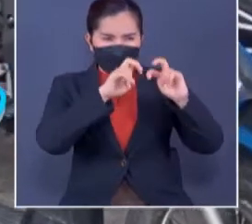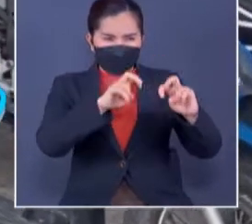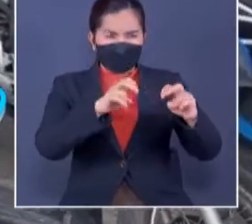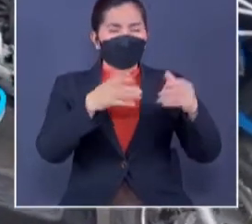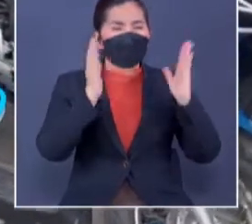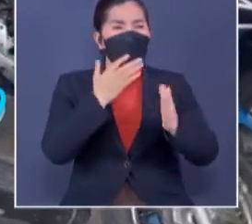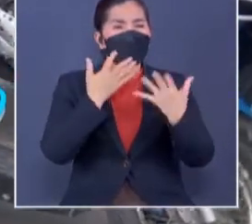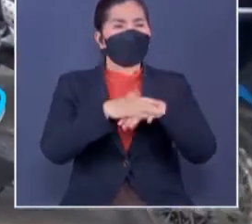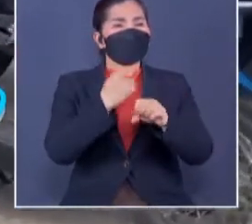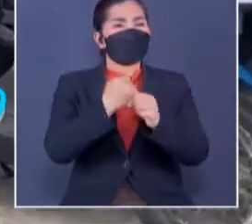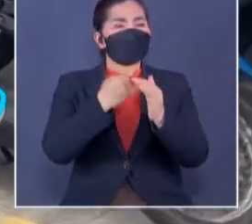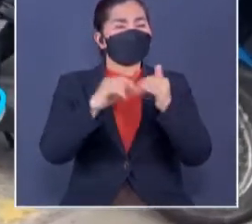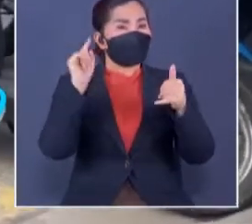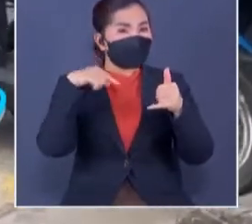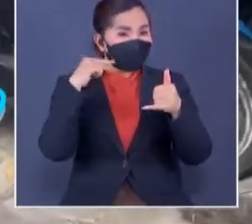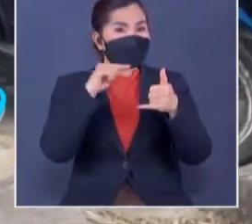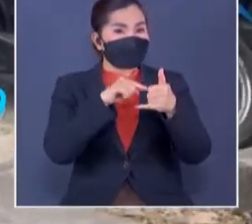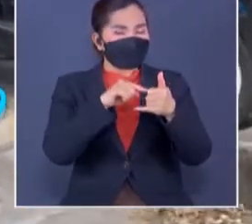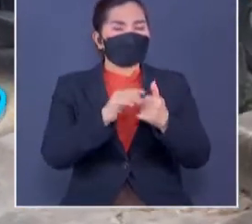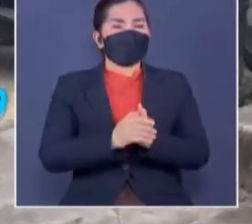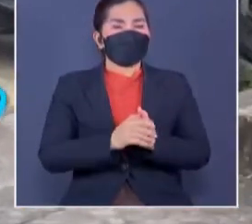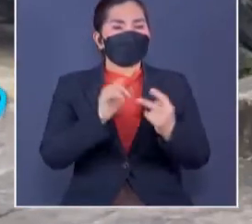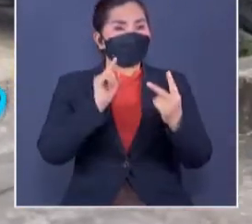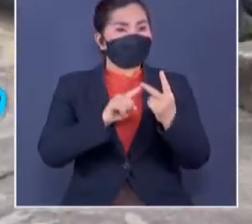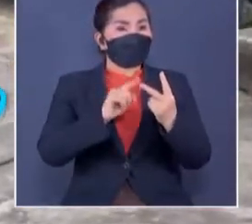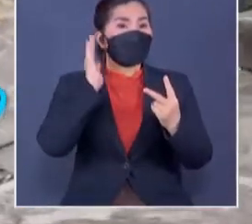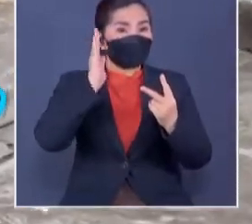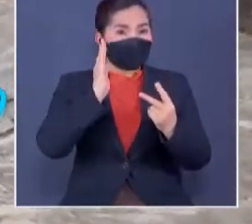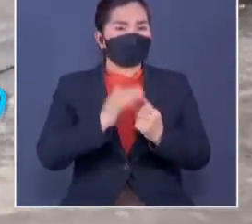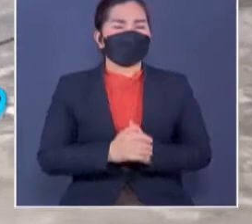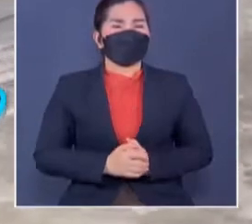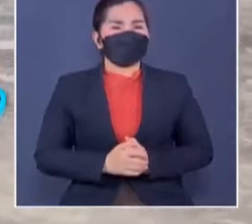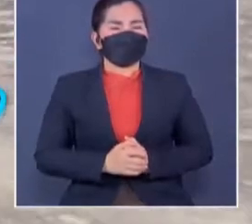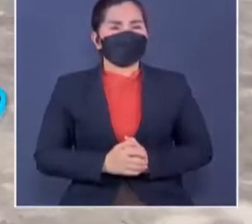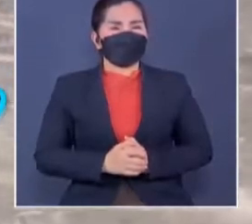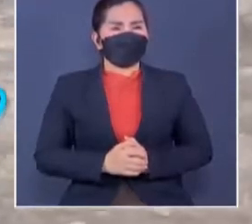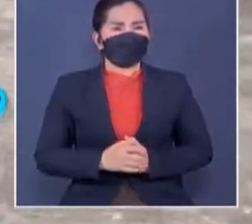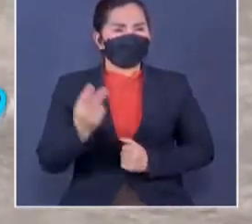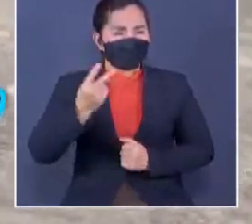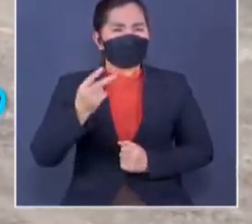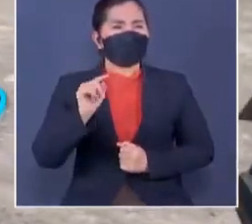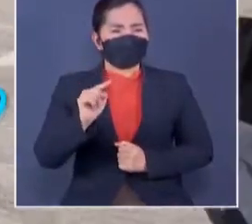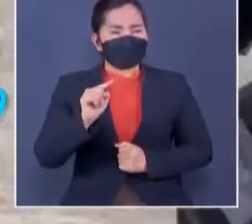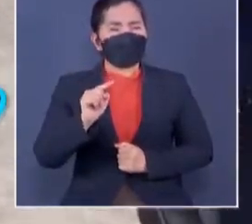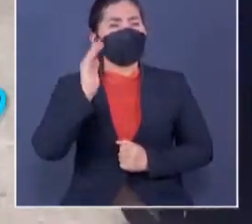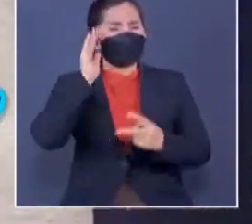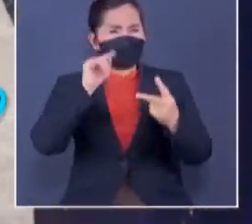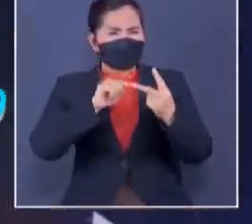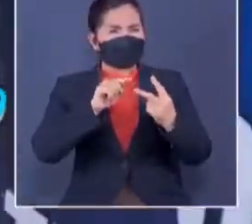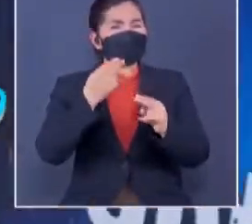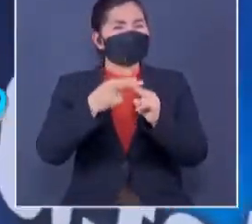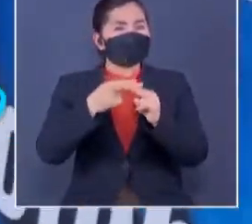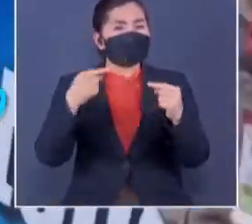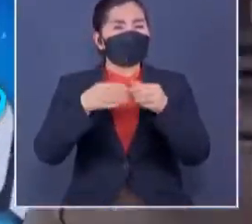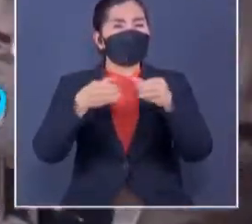ร่วมกันก่อเหตุก็คือนางสาวฟีย้อนชองและนายปุณณพัฒน์ยอดทองจากการตรวจสอบยังพบว่านายปุณณพัฒน์มีชื่ออยู่